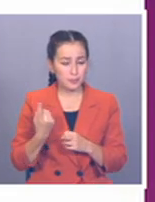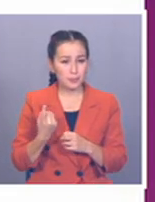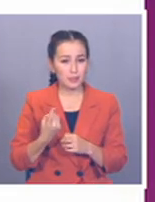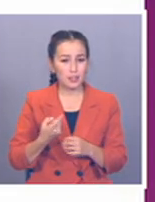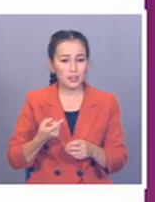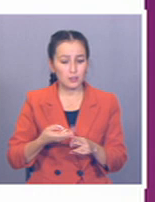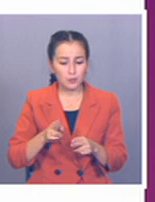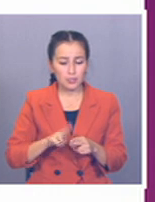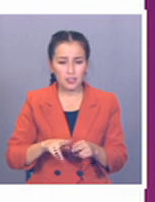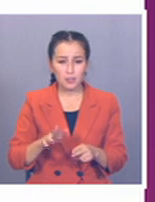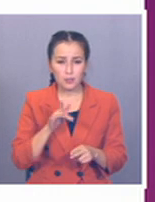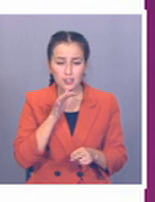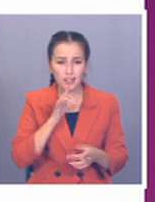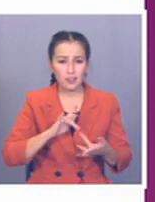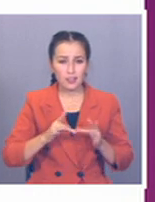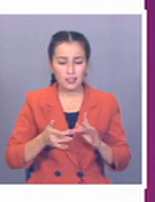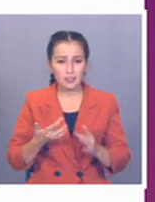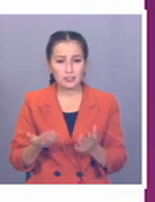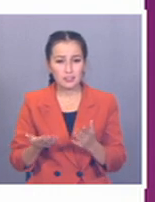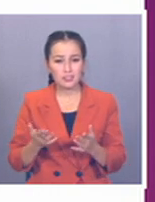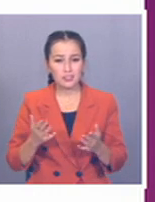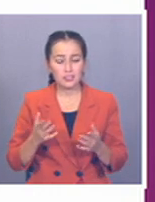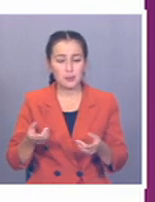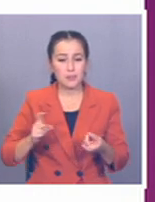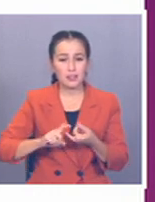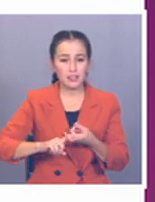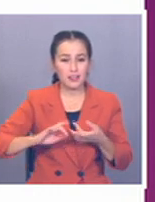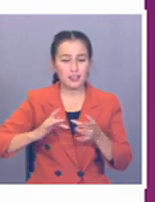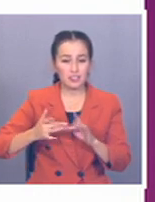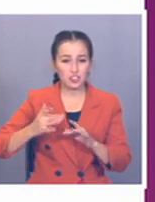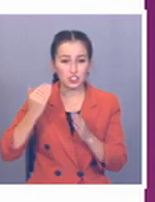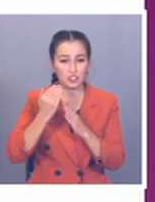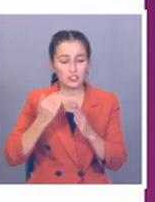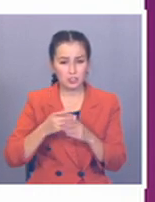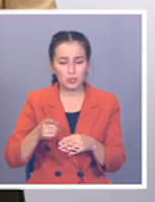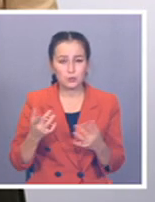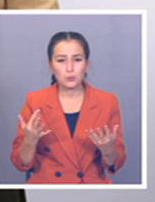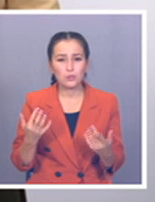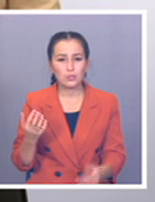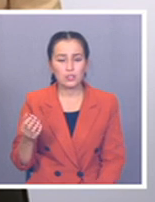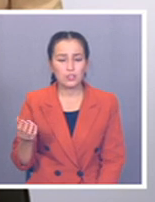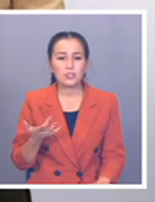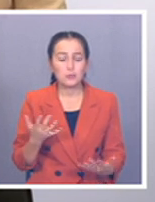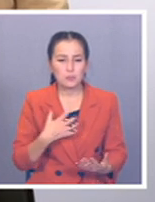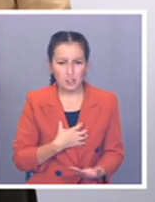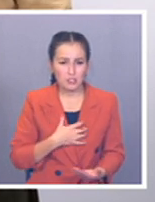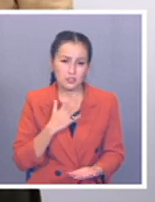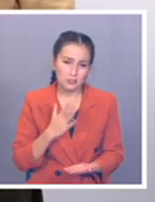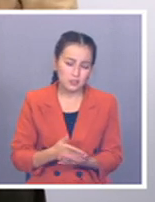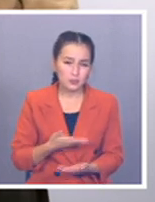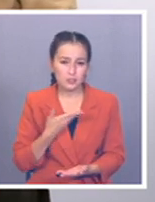осы сәтте интернетке немесе әлеуметтік желіге кіру сіз үшін қаншалықты маңызды.